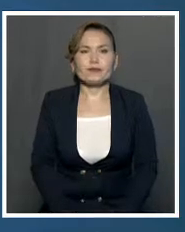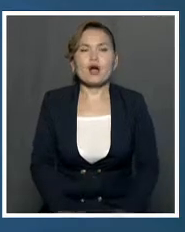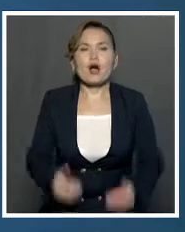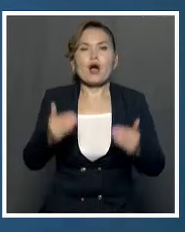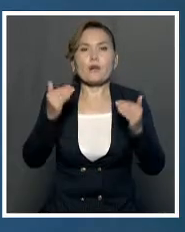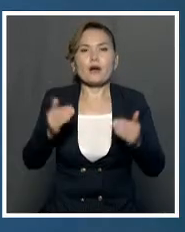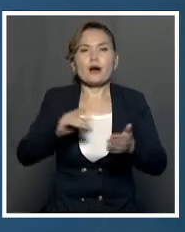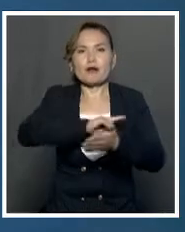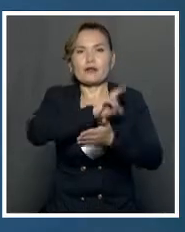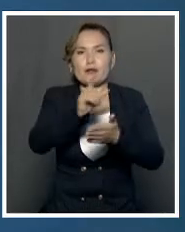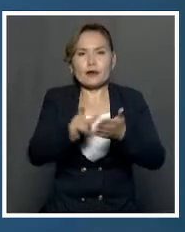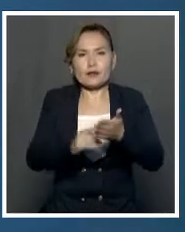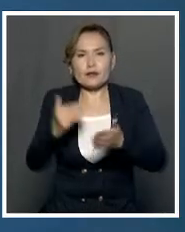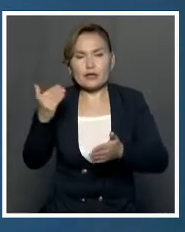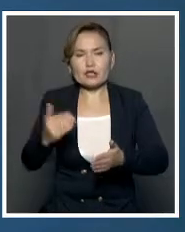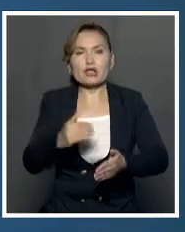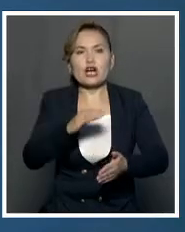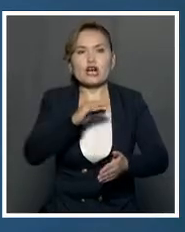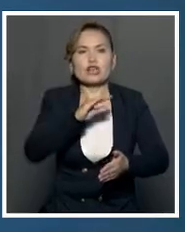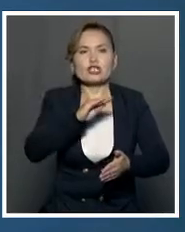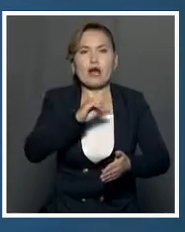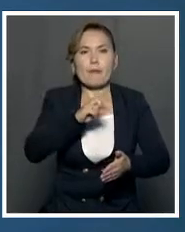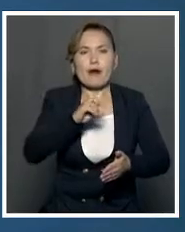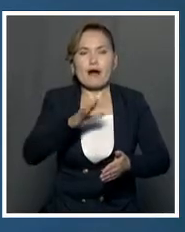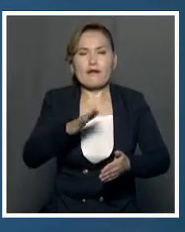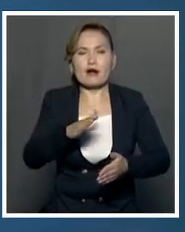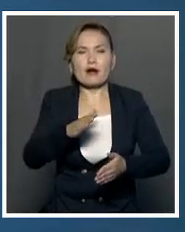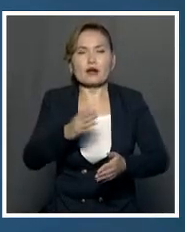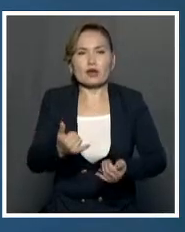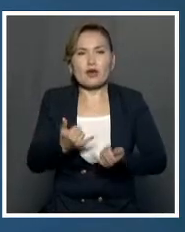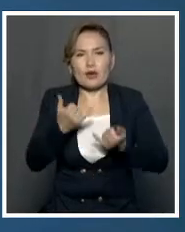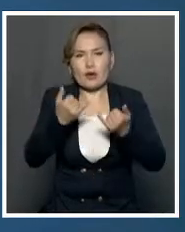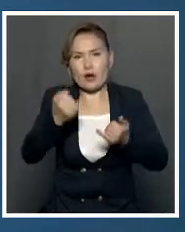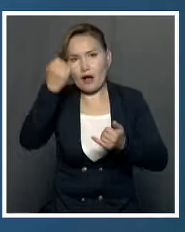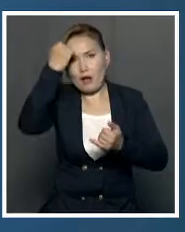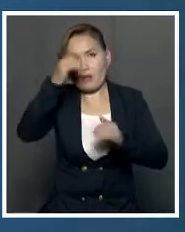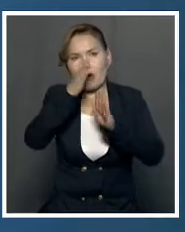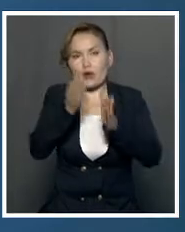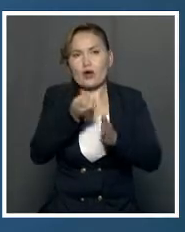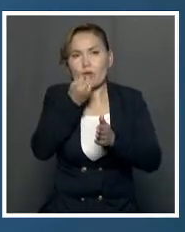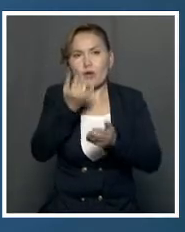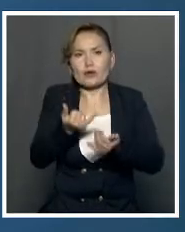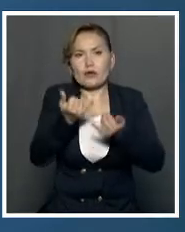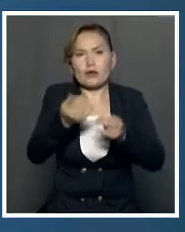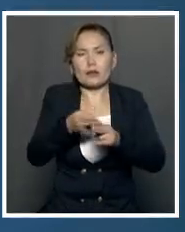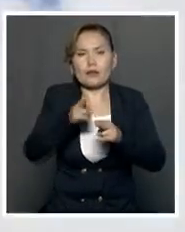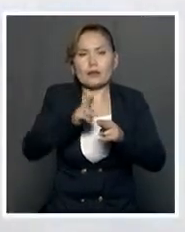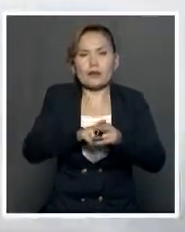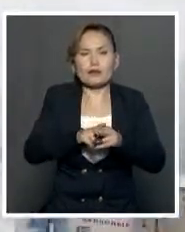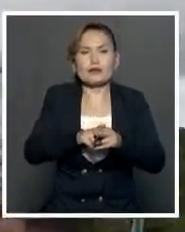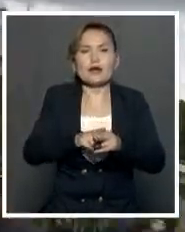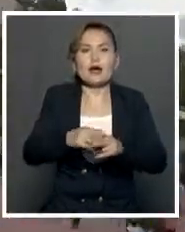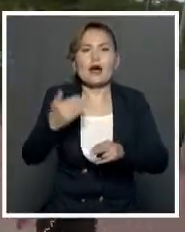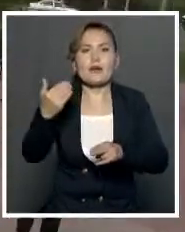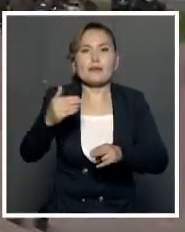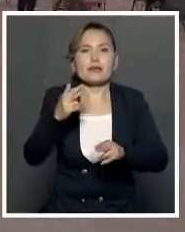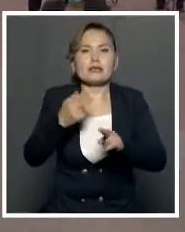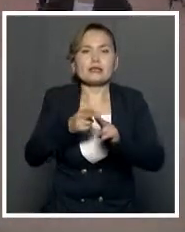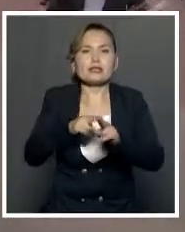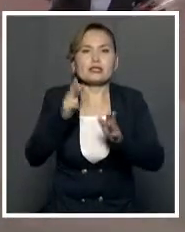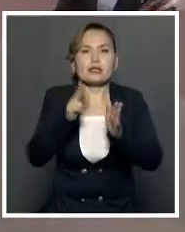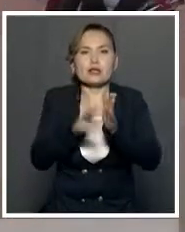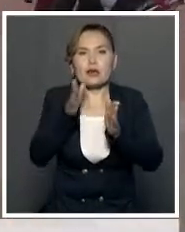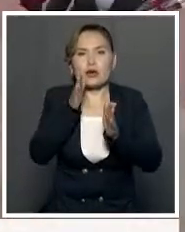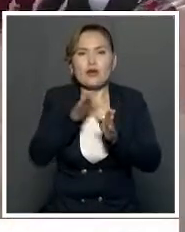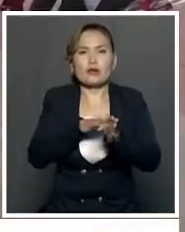Бүгін жыр алыбы Жамбыл Жабаевтың рухына тағзым етіліп, ескерткішіне гүл шоқтары қойылды. Оның Ленинградтық өрендерім атты өлеңіне